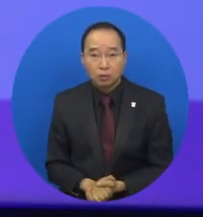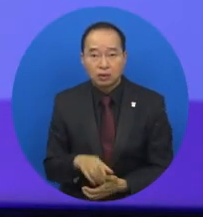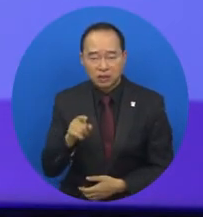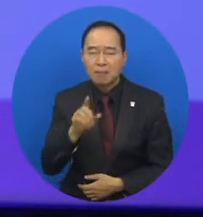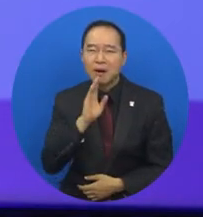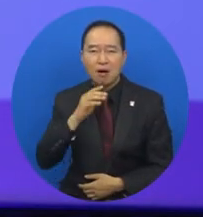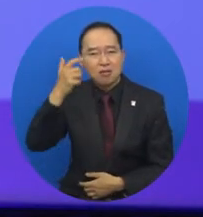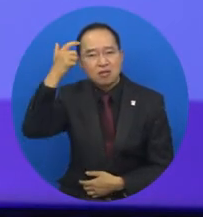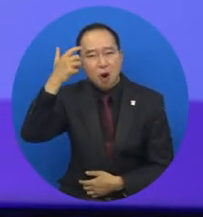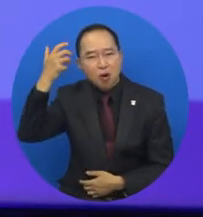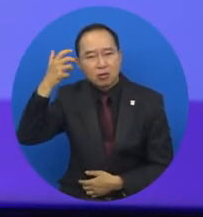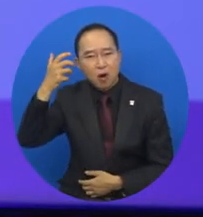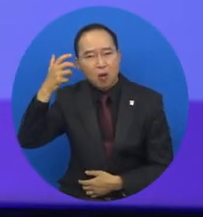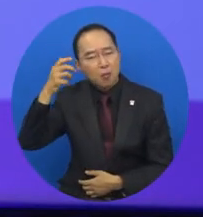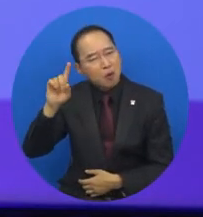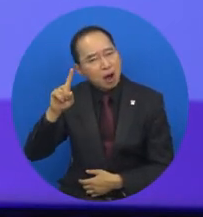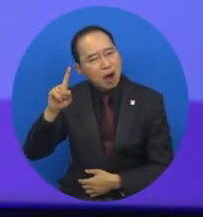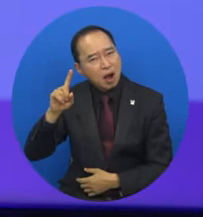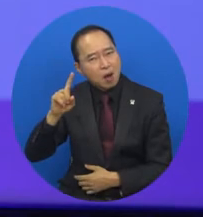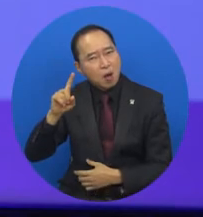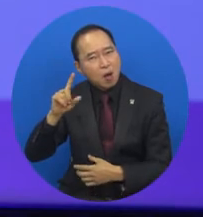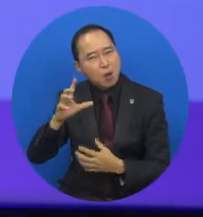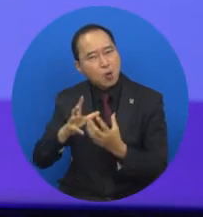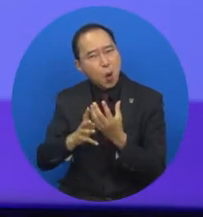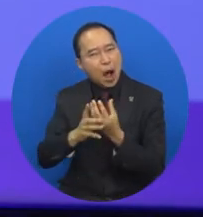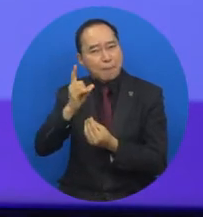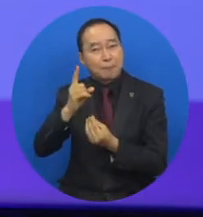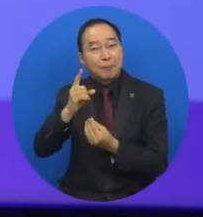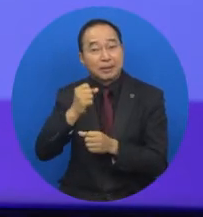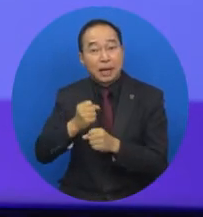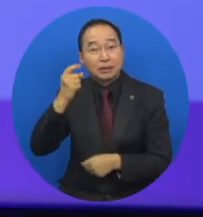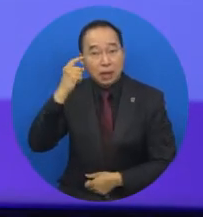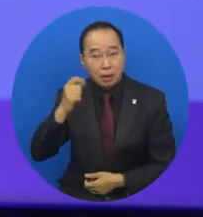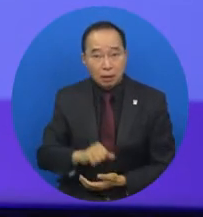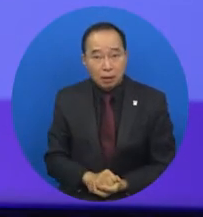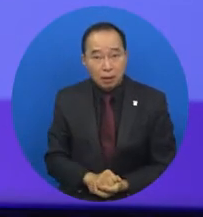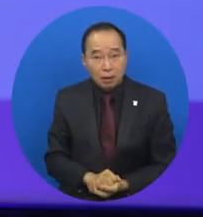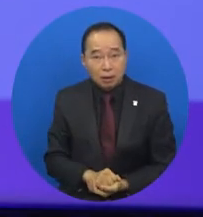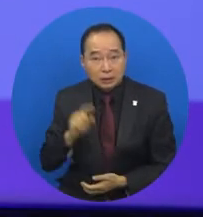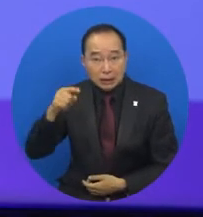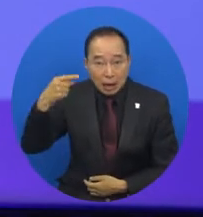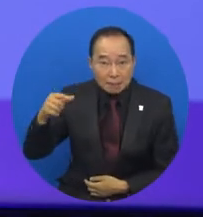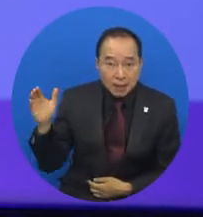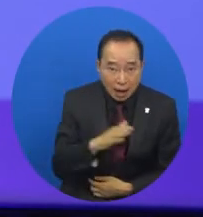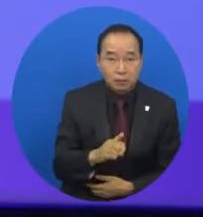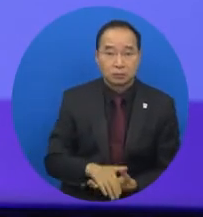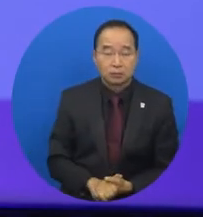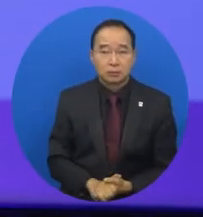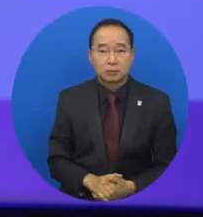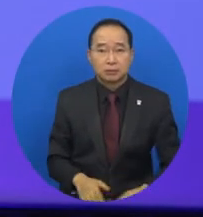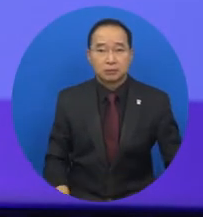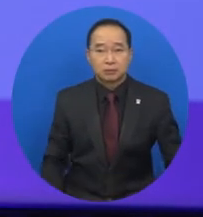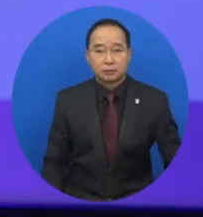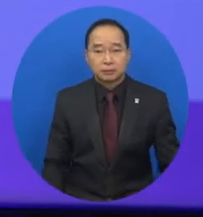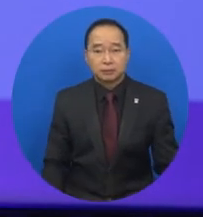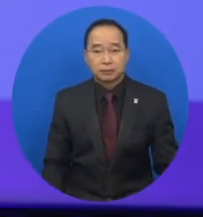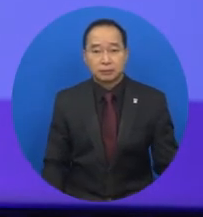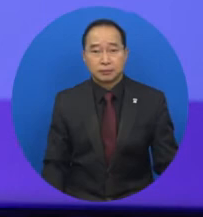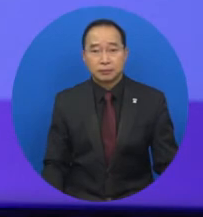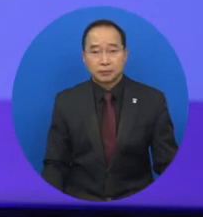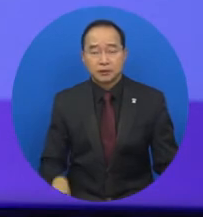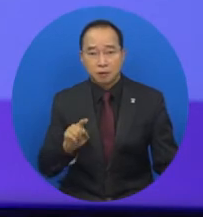영적 통함이라고 저는 생각을 합니다. 저는 한 번의 망설임도 없이 그 다음날